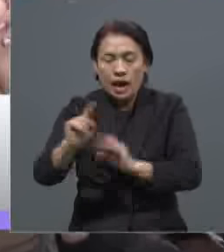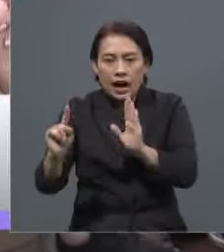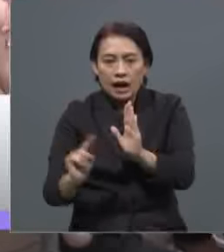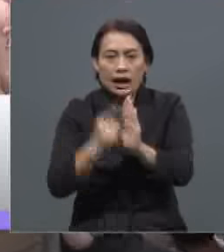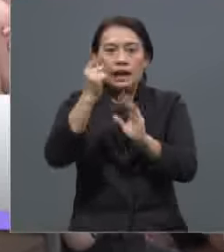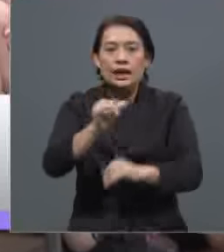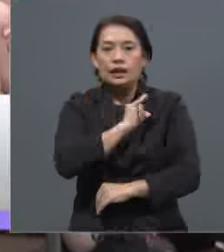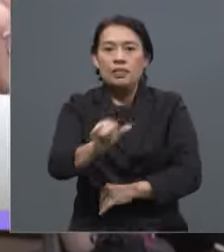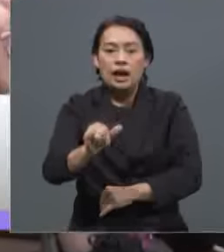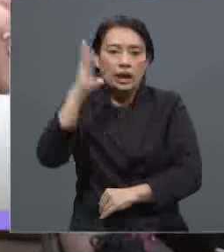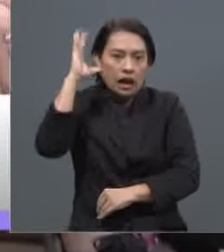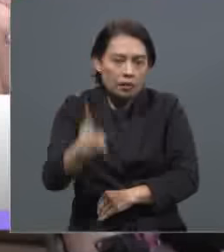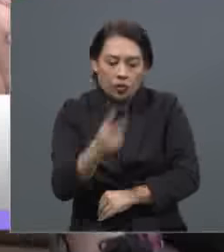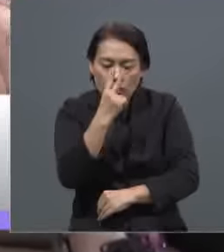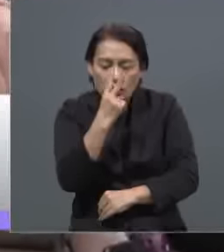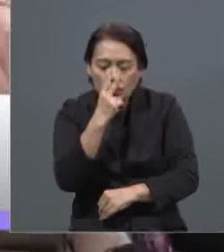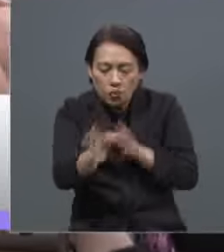สุดท้ายในวันพรุ่งนี้ด้วยครับ